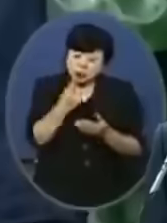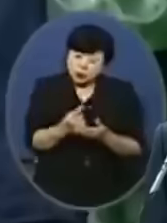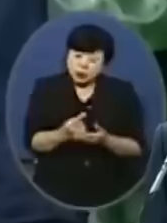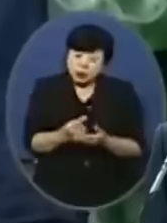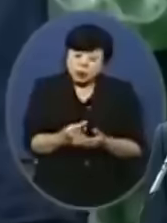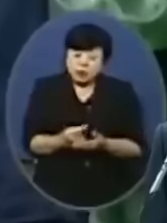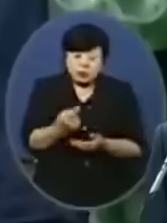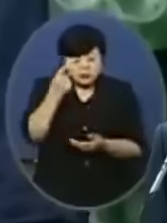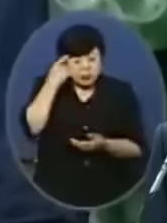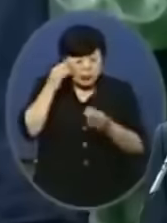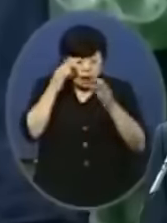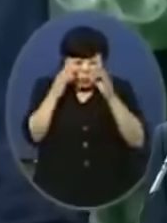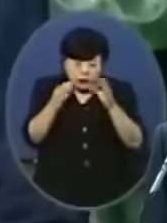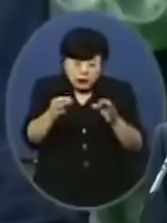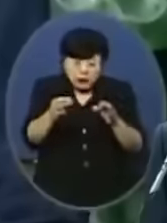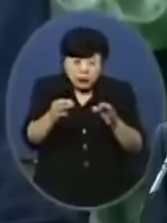생각하니